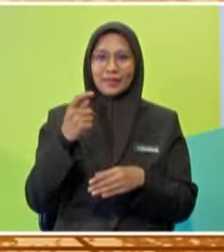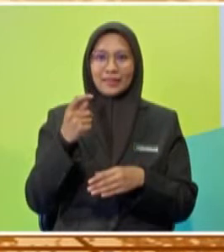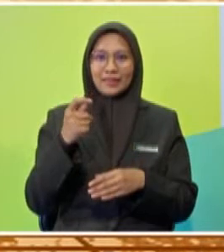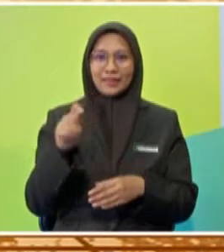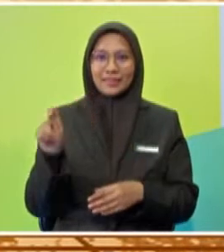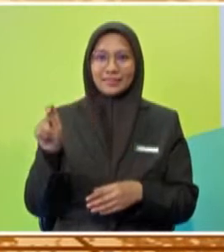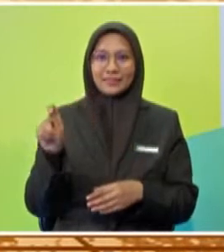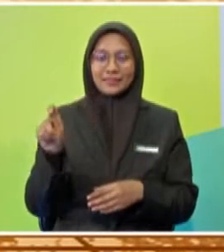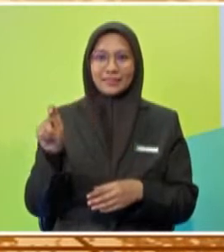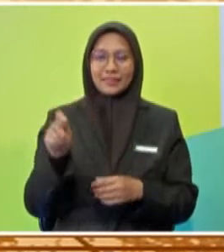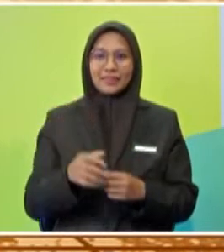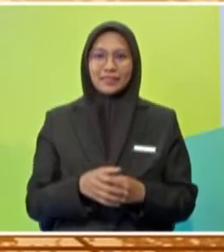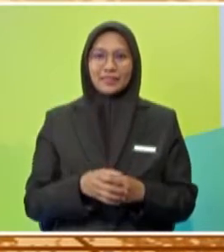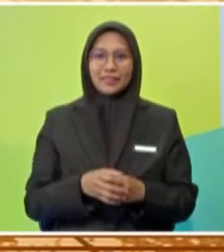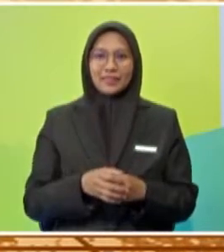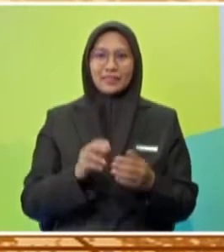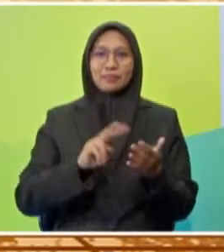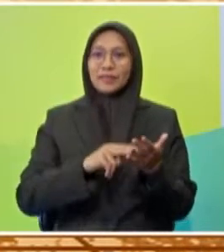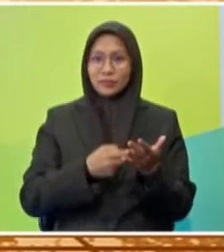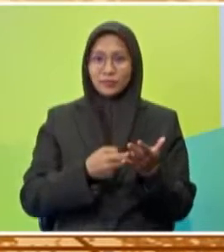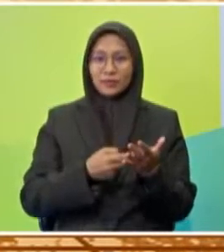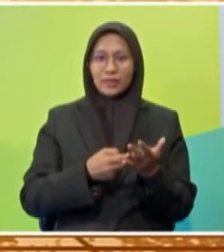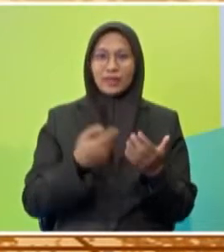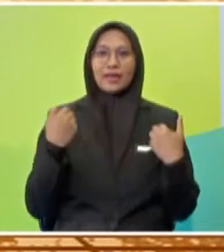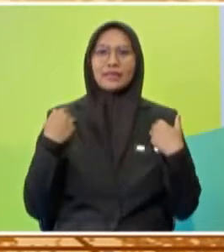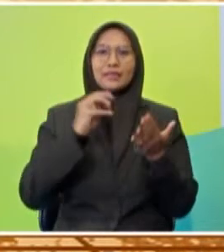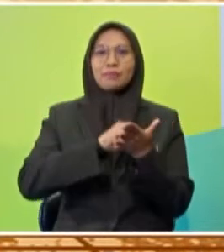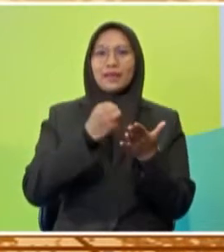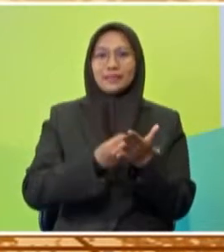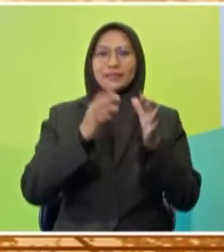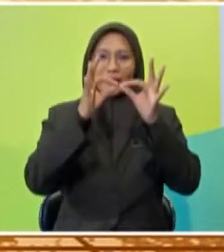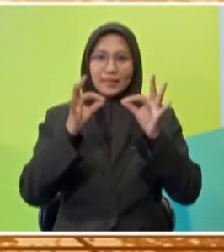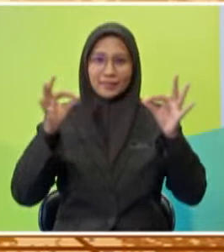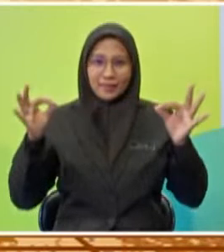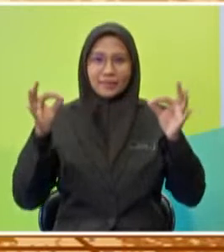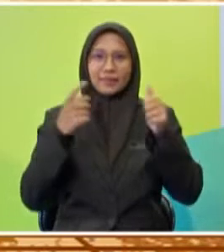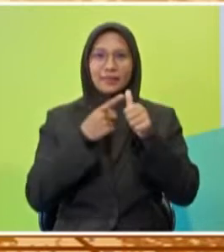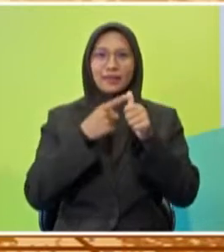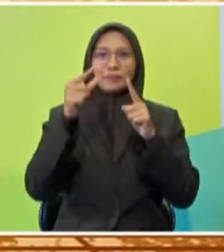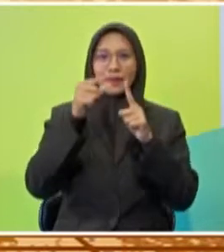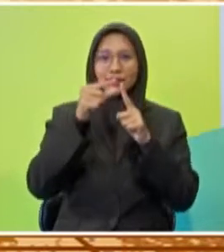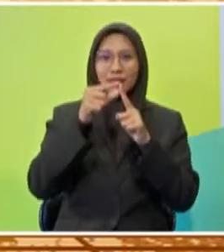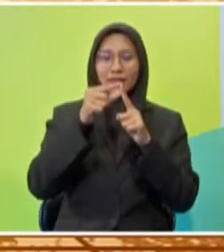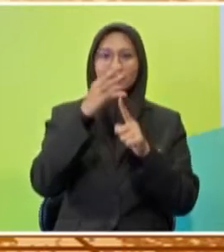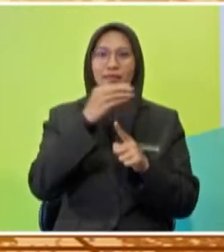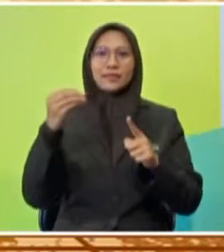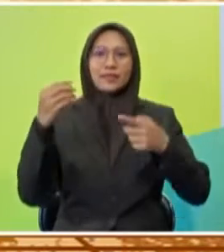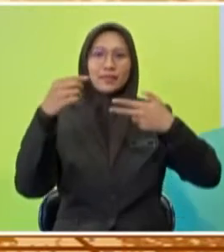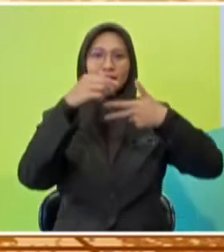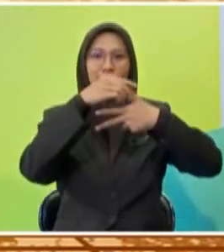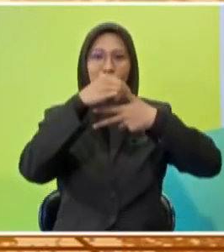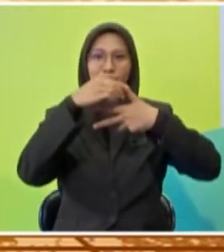2, iaitu makna sesuatu perkataan, rangkai kata, ayat atau perenggan sebagaimana yang dinyatakan